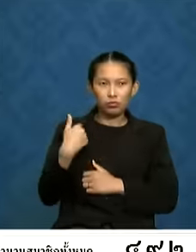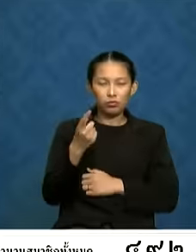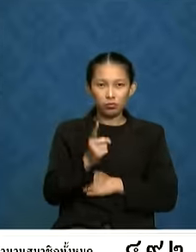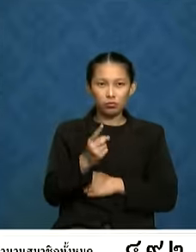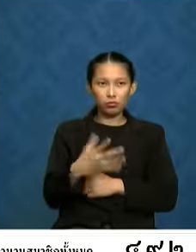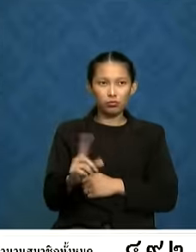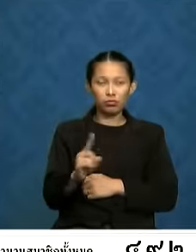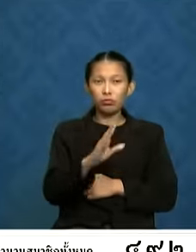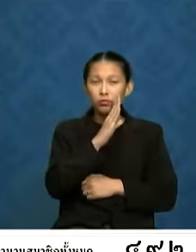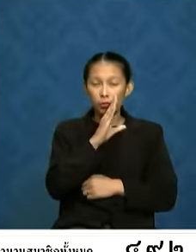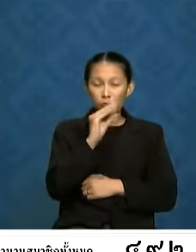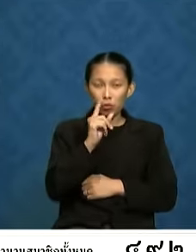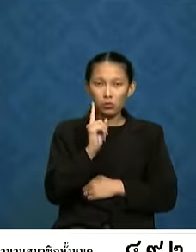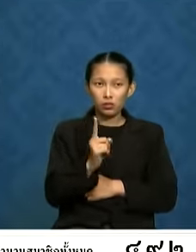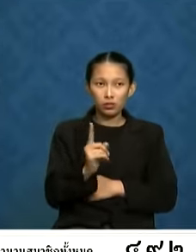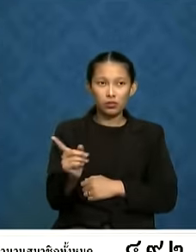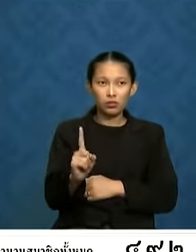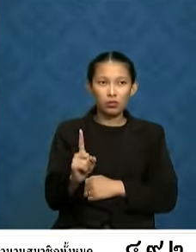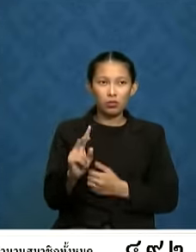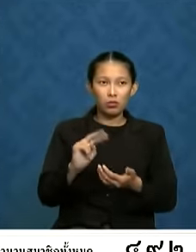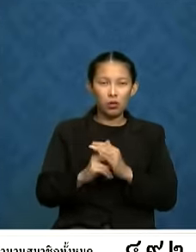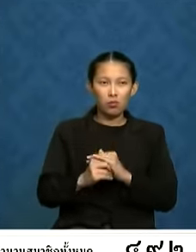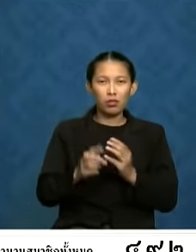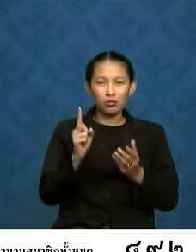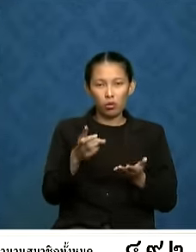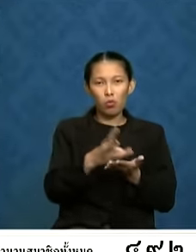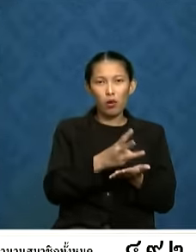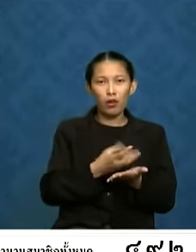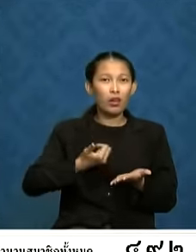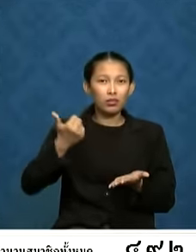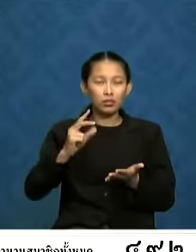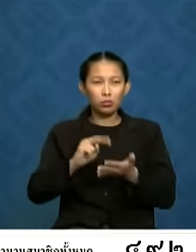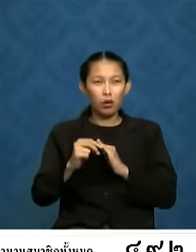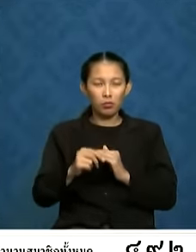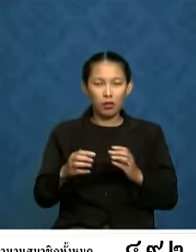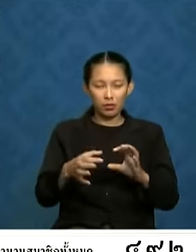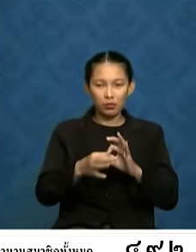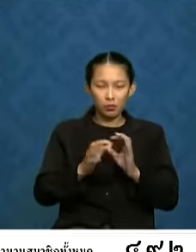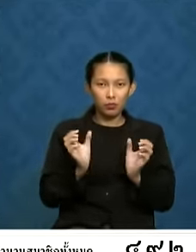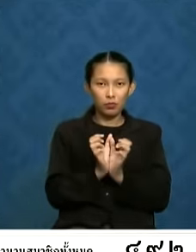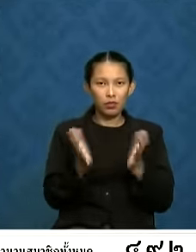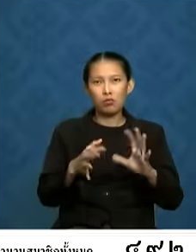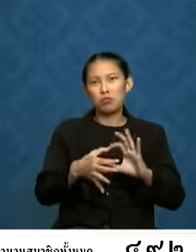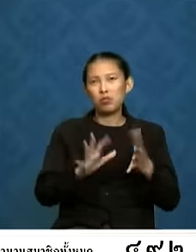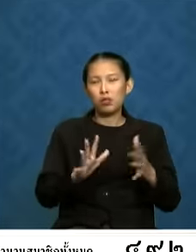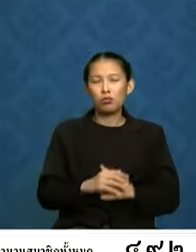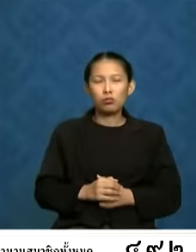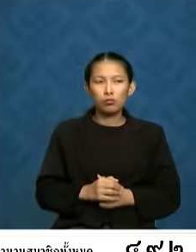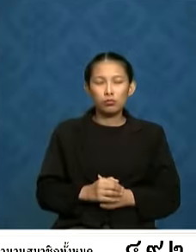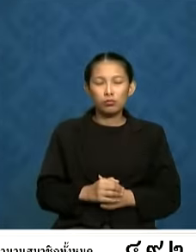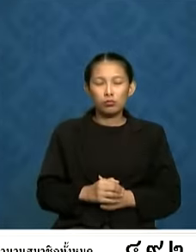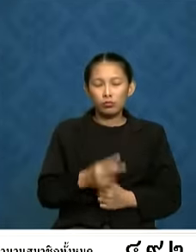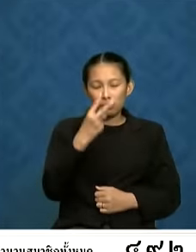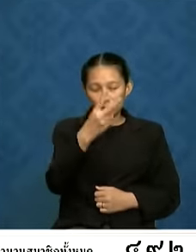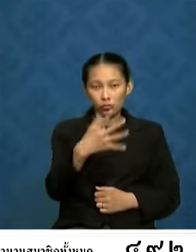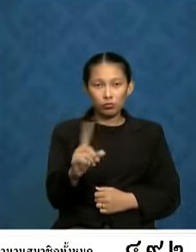ถ้าจะพูดกันเรื่องนี้จริงๆนะครับมันก็ควรจะเป็นวาระอื่นด้วยซ้ำไปไม่ใช่ในเรื่องของการนิรโทษกรรมมากไปกว่านั้นครับผมอยาก